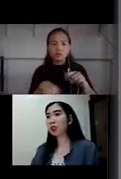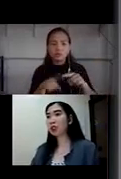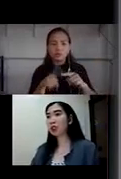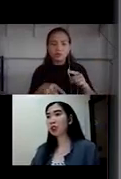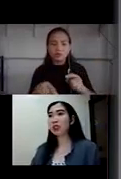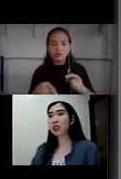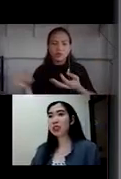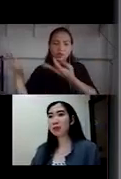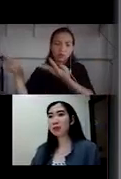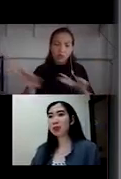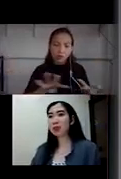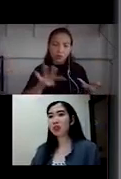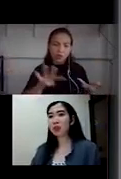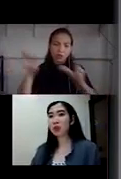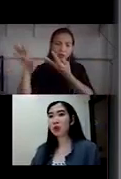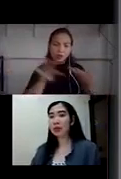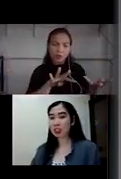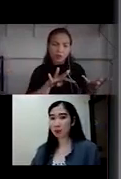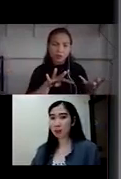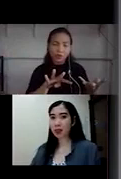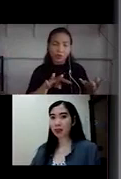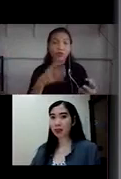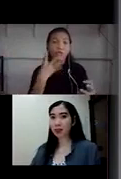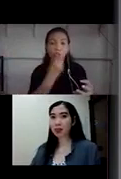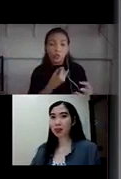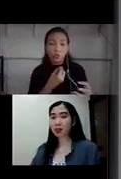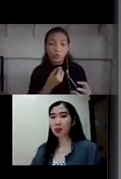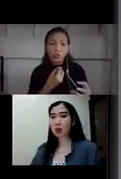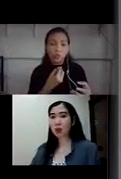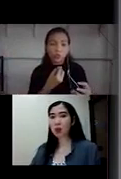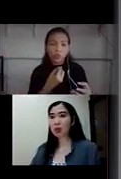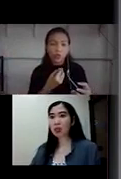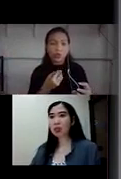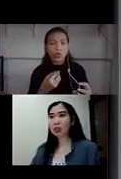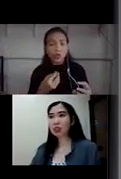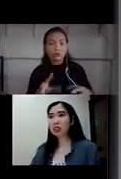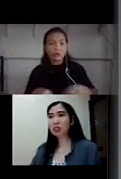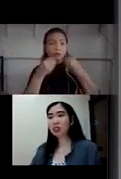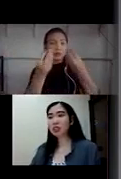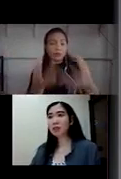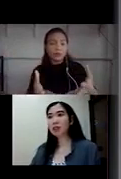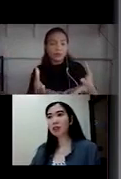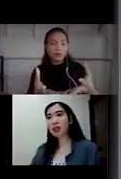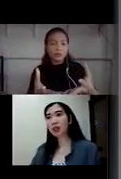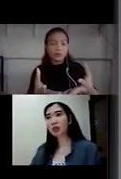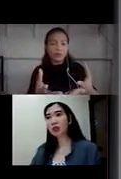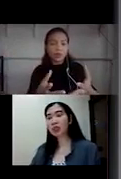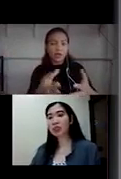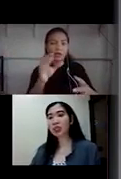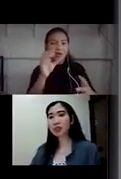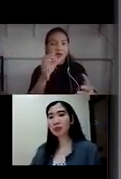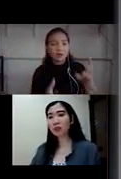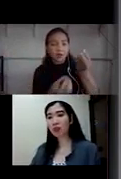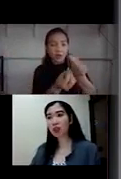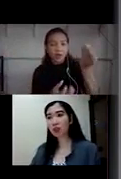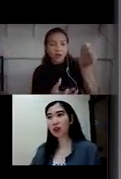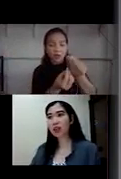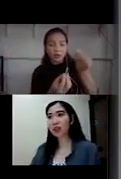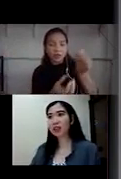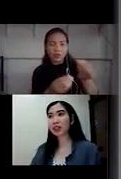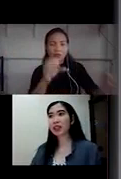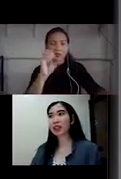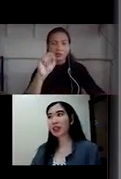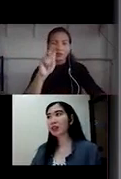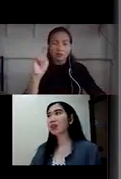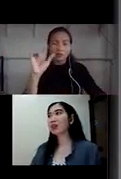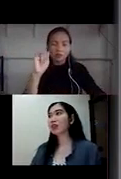makakapag-download yung recipient nyo nung attachment. So, hindi niya mada-download, hindi niya